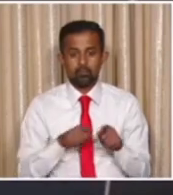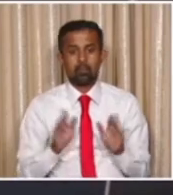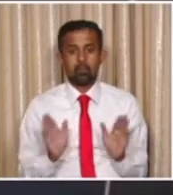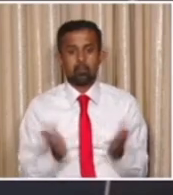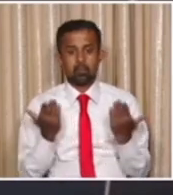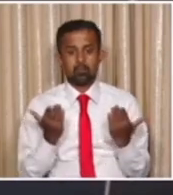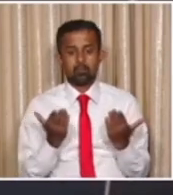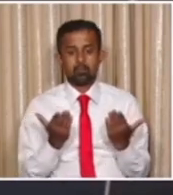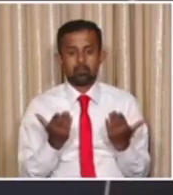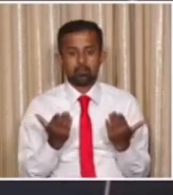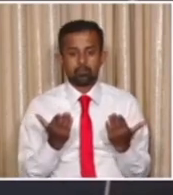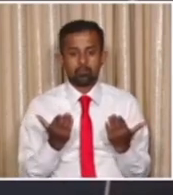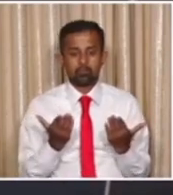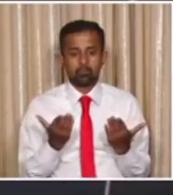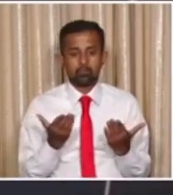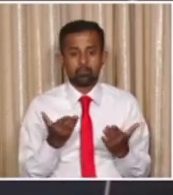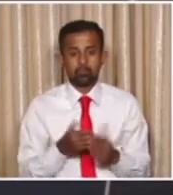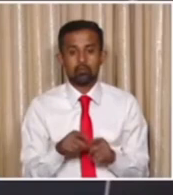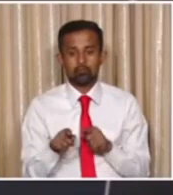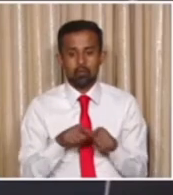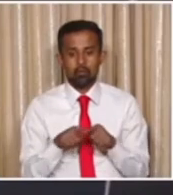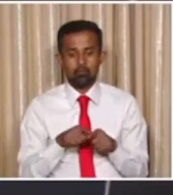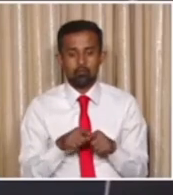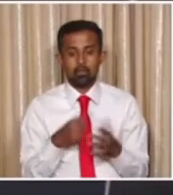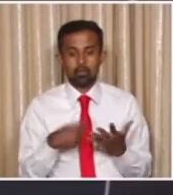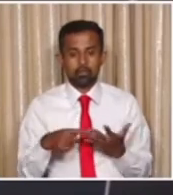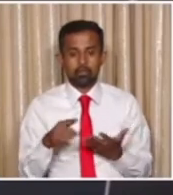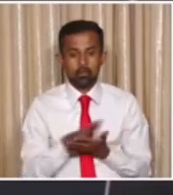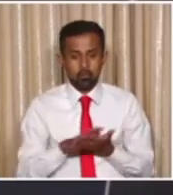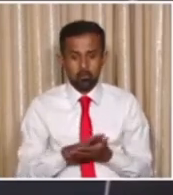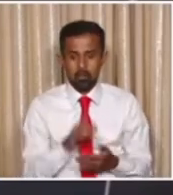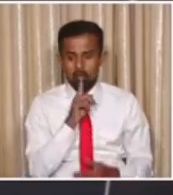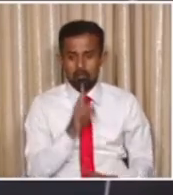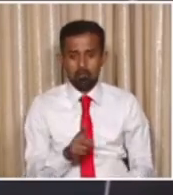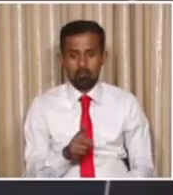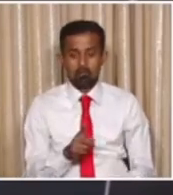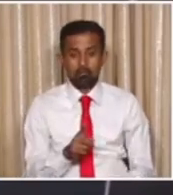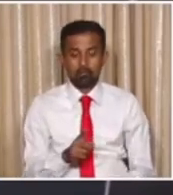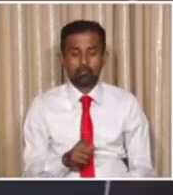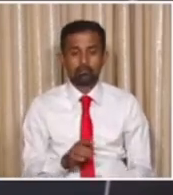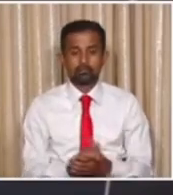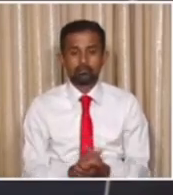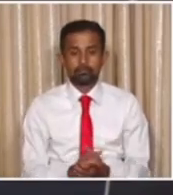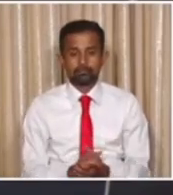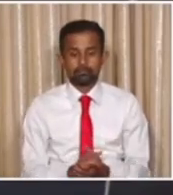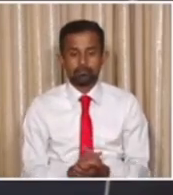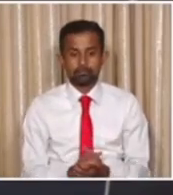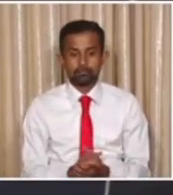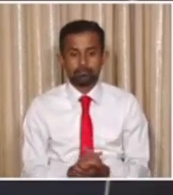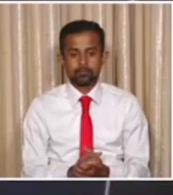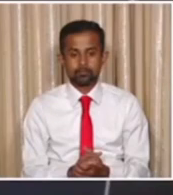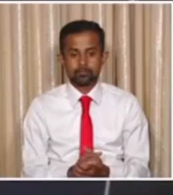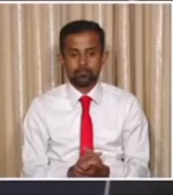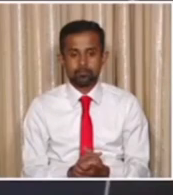ගන්න මේකේ මේ ආදි වශයෙන් කරුණු පැහැදිලි කරලා දීලා තිනවා economic hardship ignited social